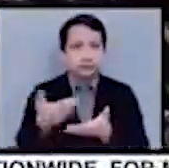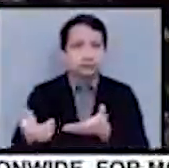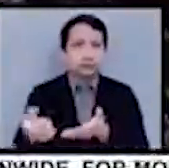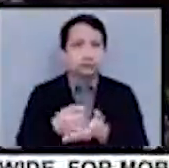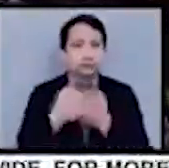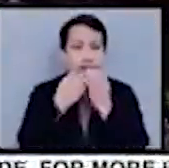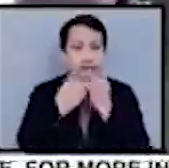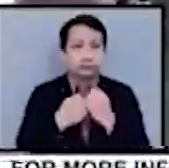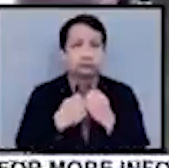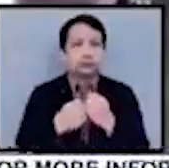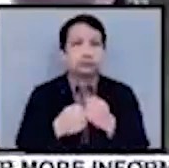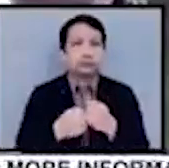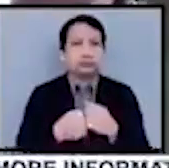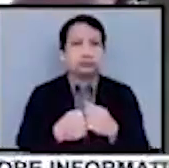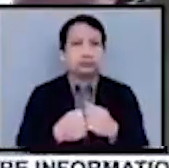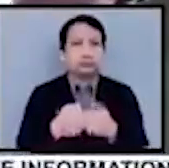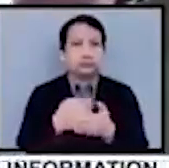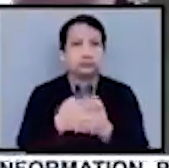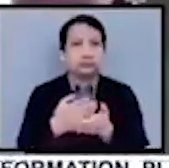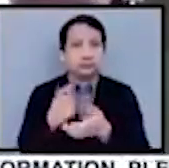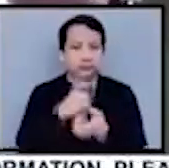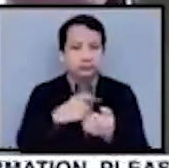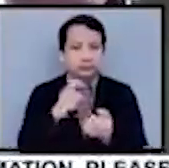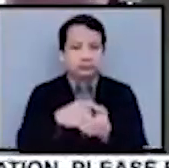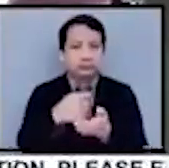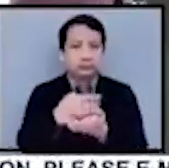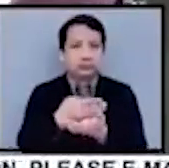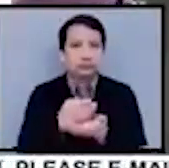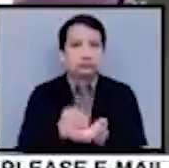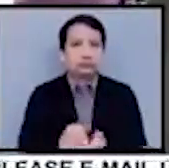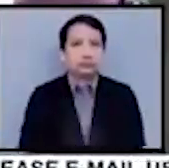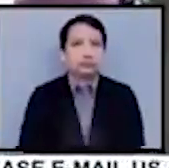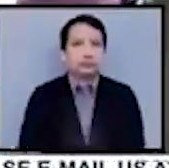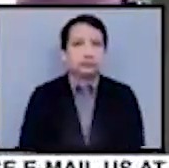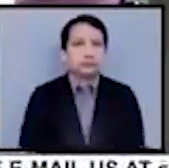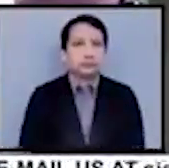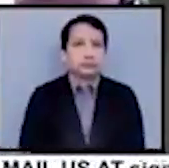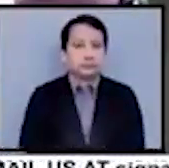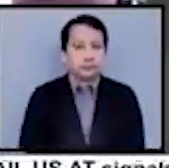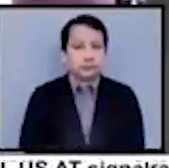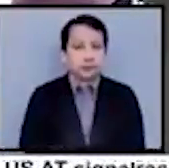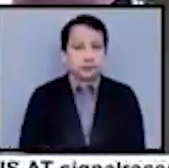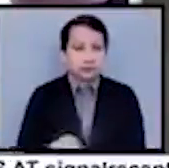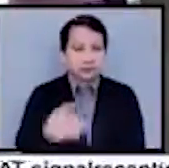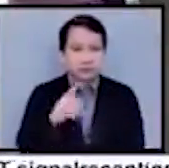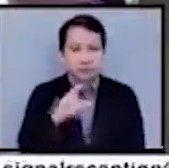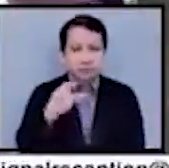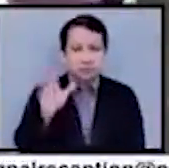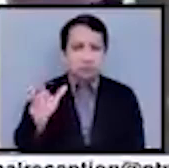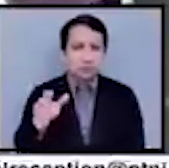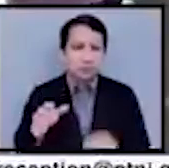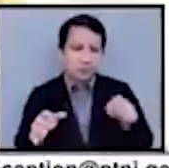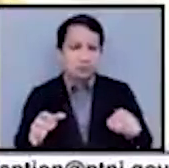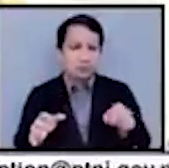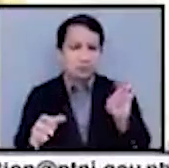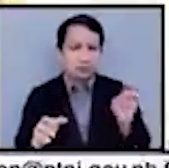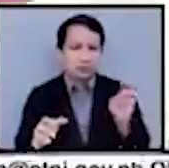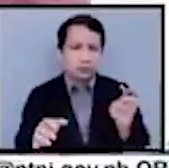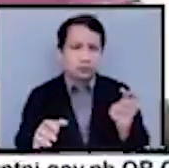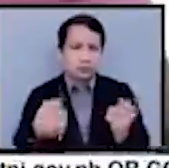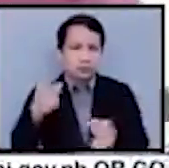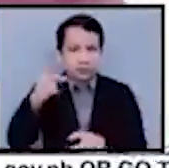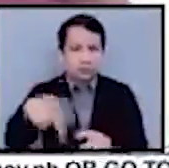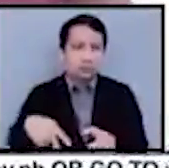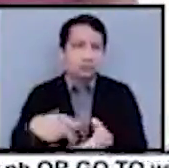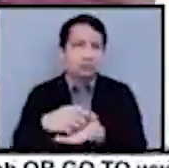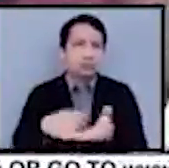kasya sa budget niya. Pemena na klase siguro, nasa 150. Tapos ito kahit pa na 60. Kalahati din. Kailangan